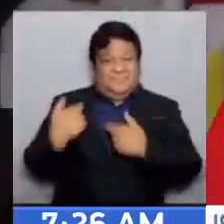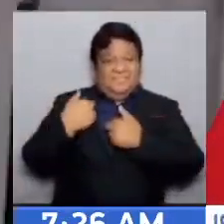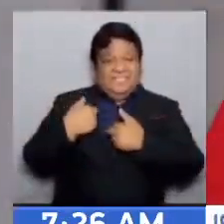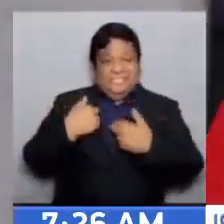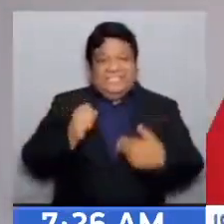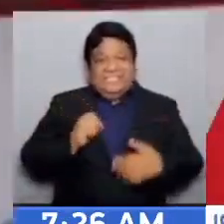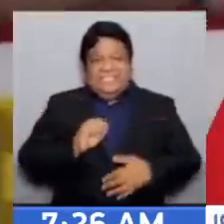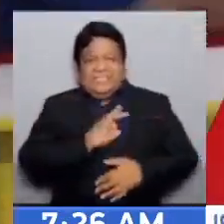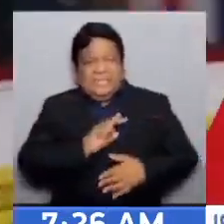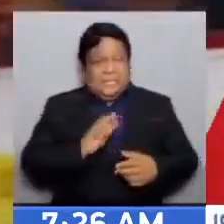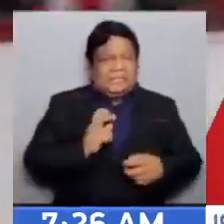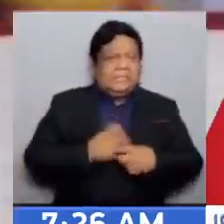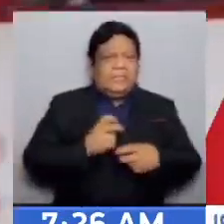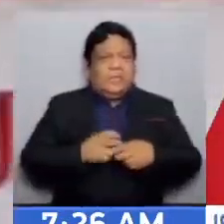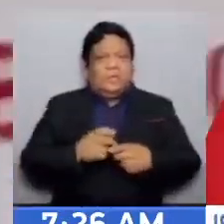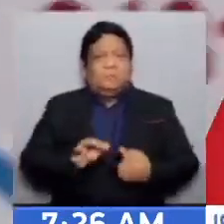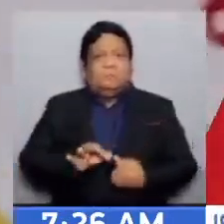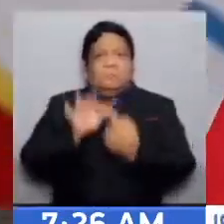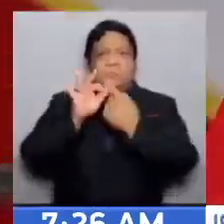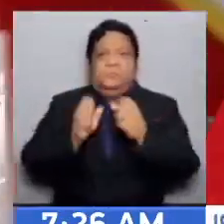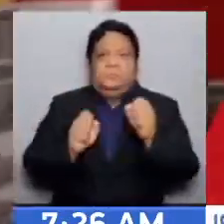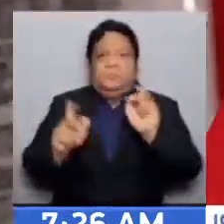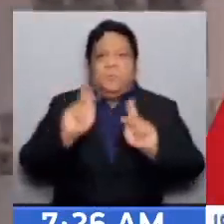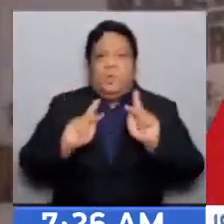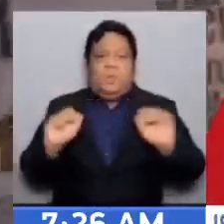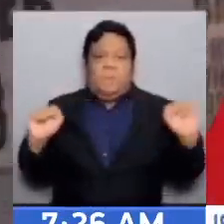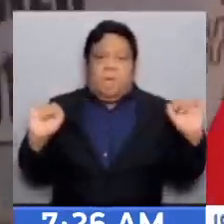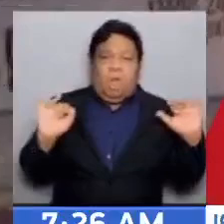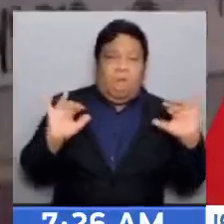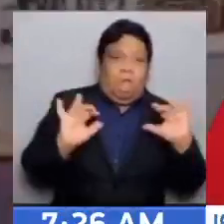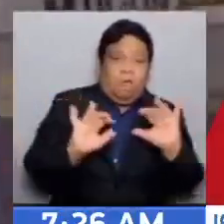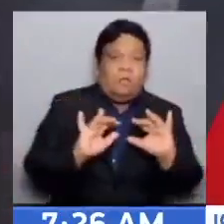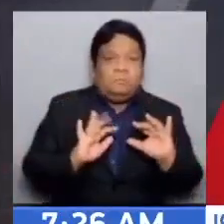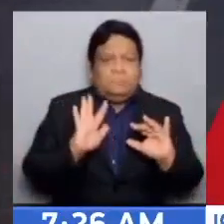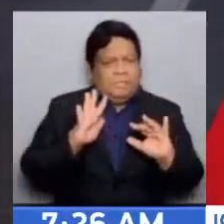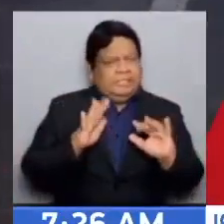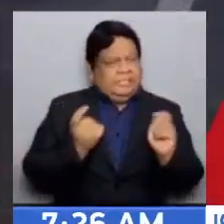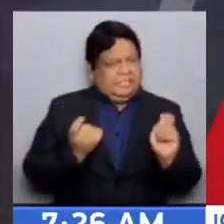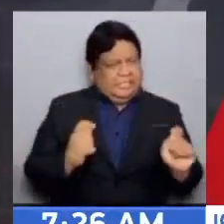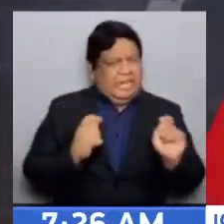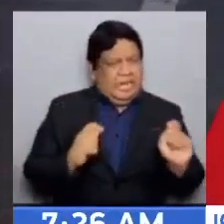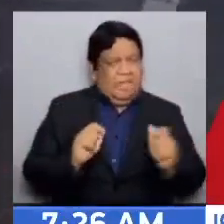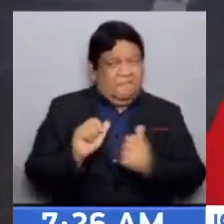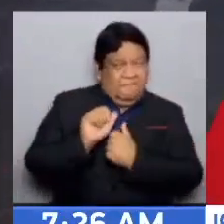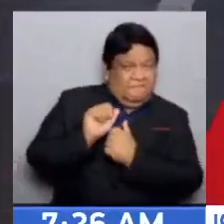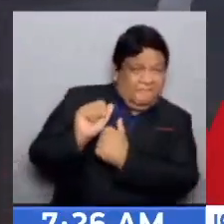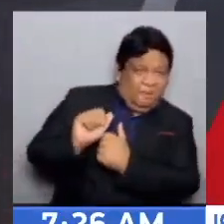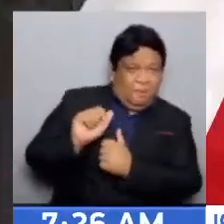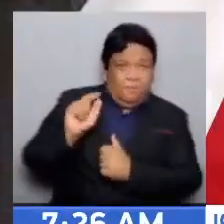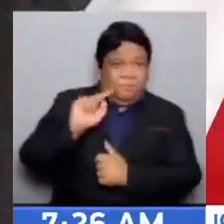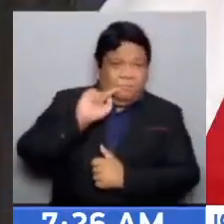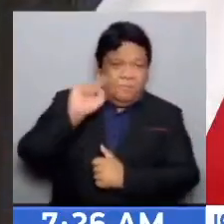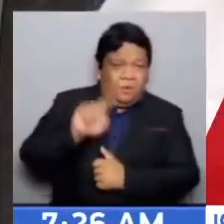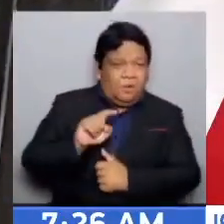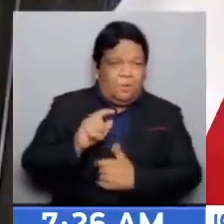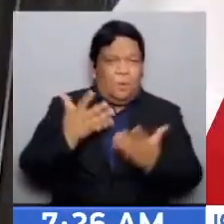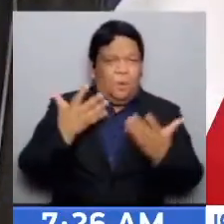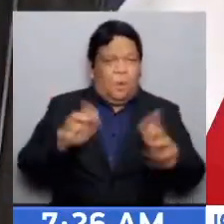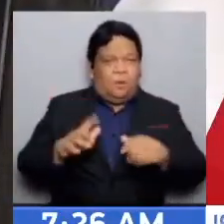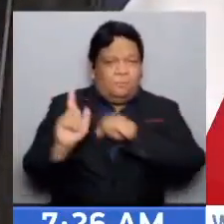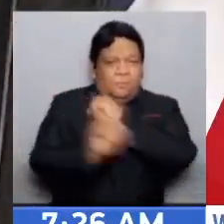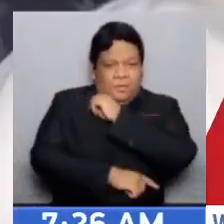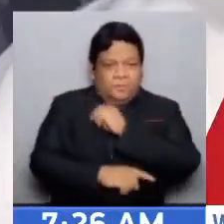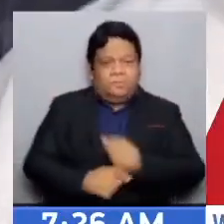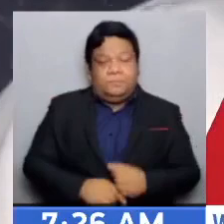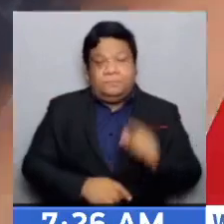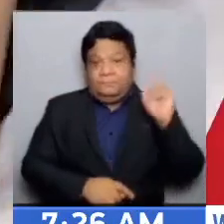mga pasahero. Pero pinipilit naman daw nila na sundin ang kautosan ng LTFRB para iwas huli. Limitado lang, hindi ganun